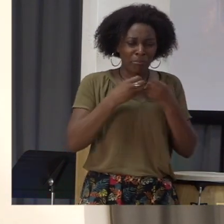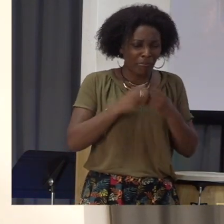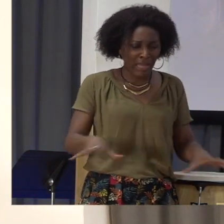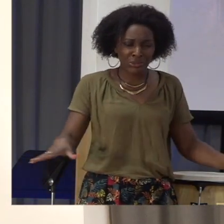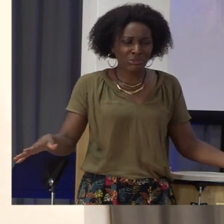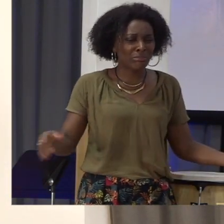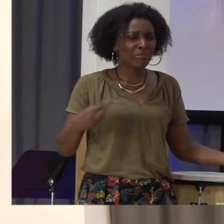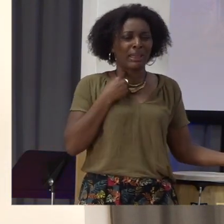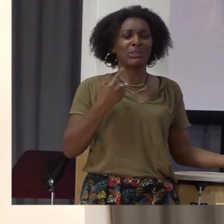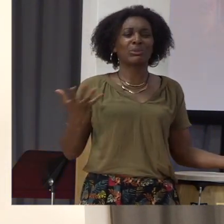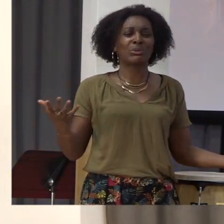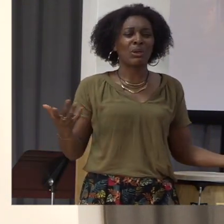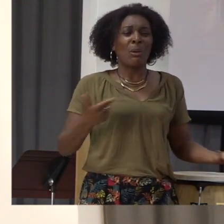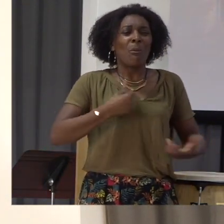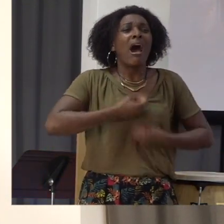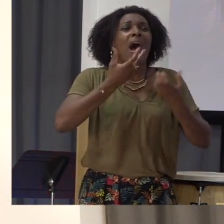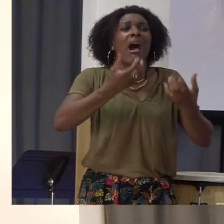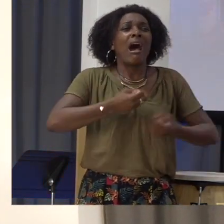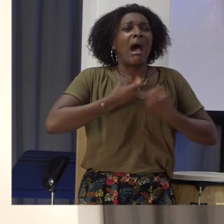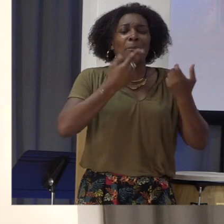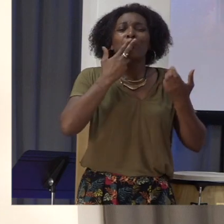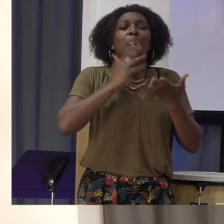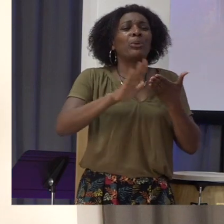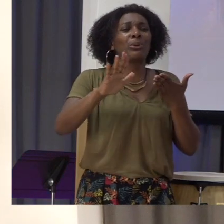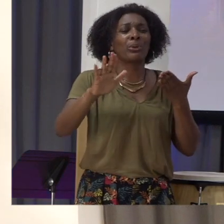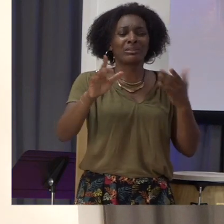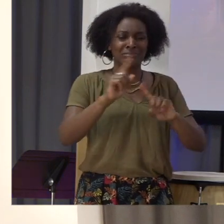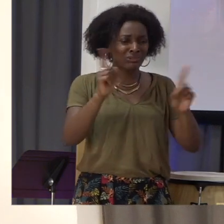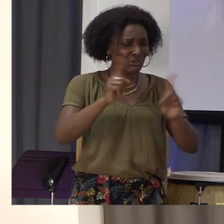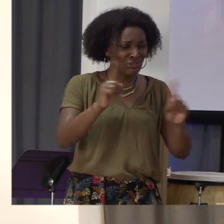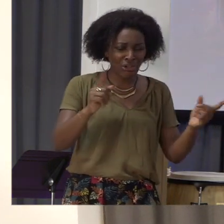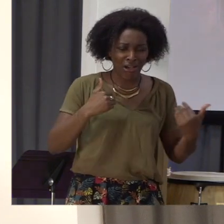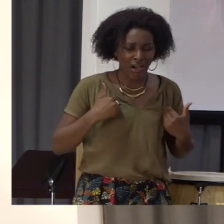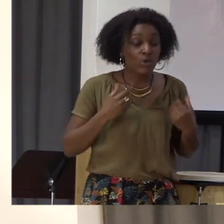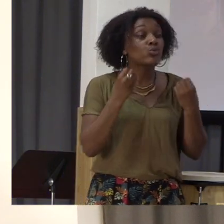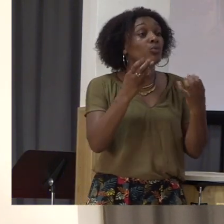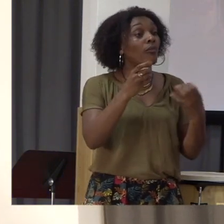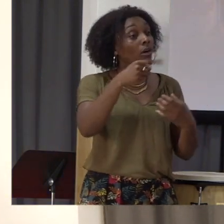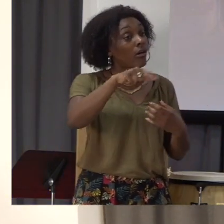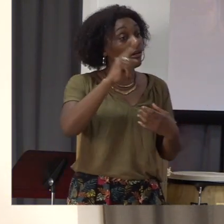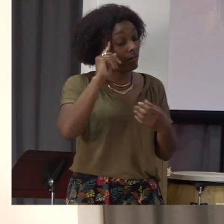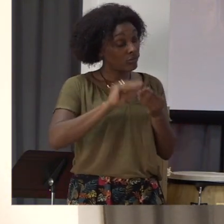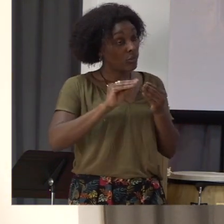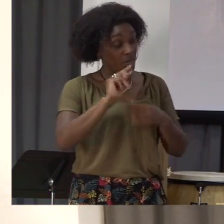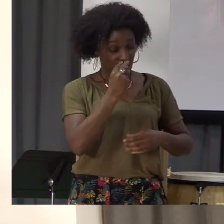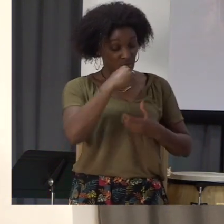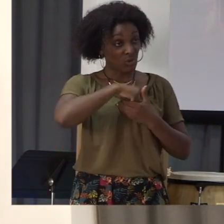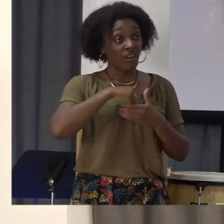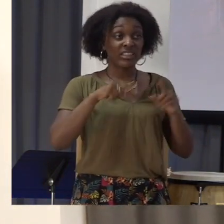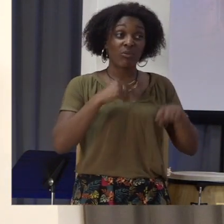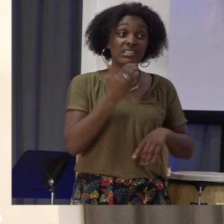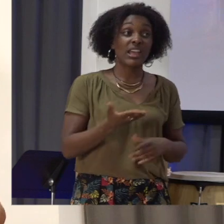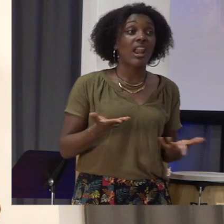homme dont les lèvres sont impures. Parfois, il y a des moments où nous nous posons des questions sur notre saleté intérieure. Nous disons,